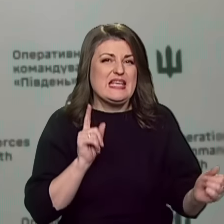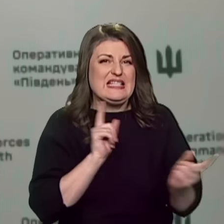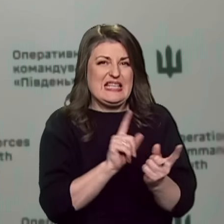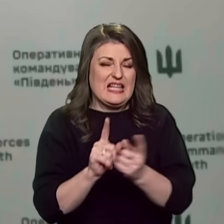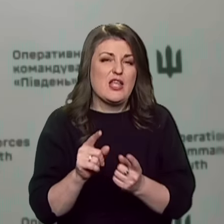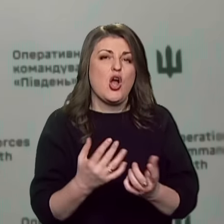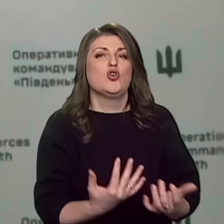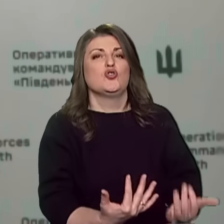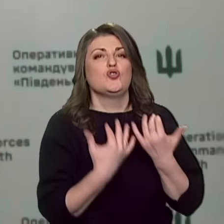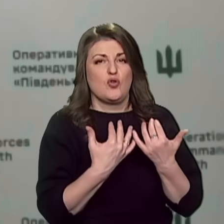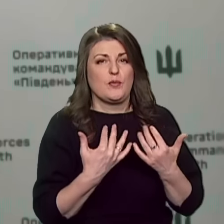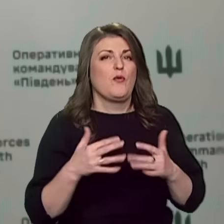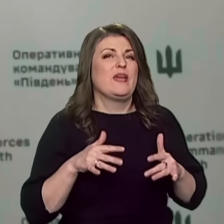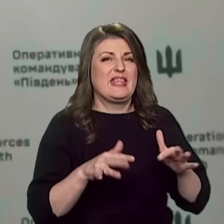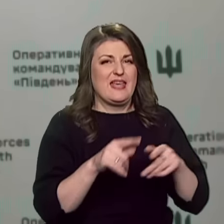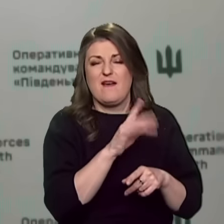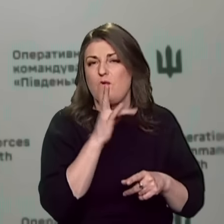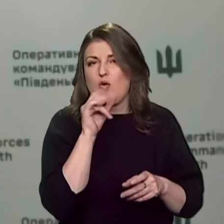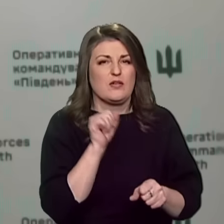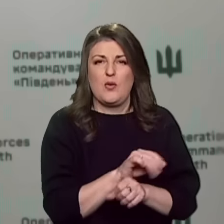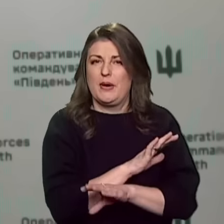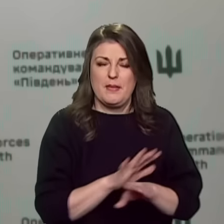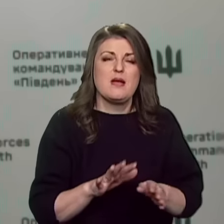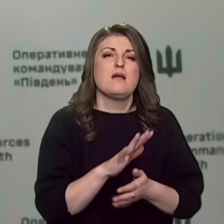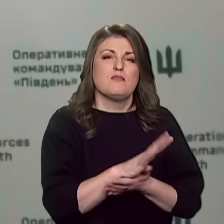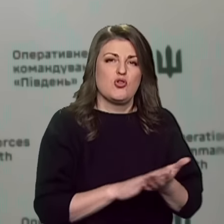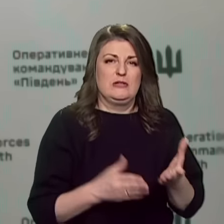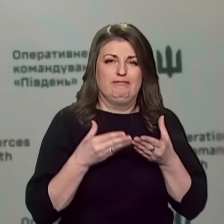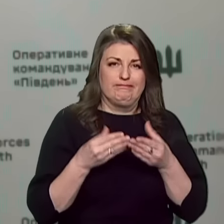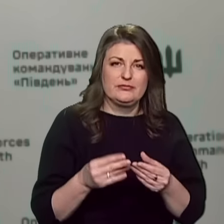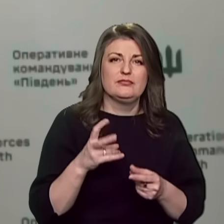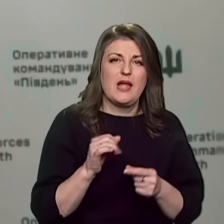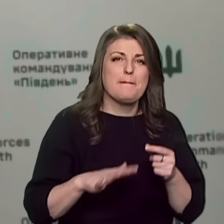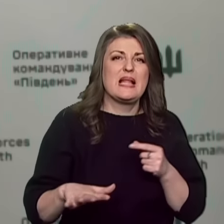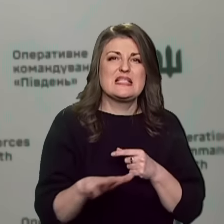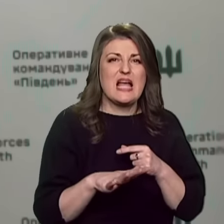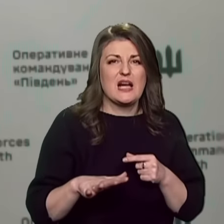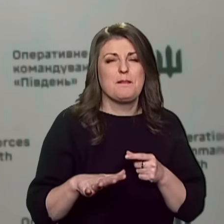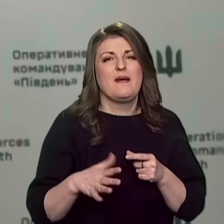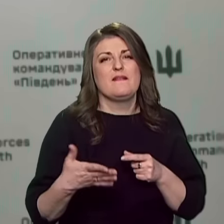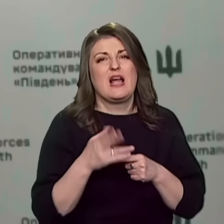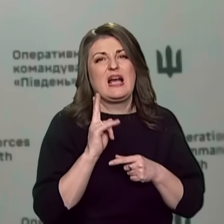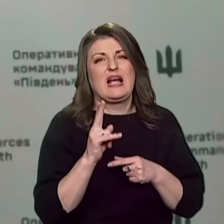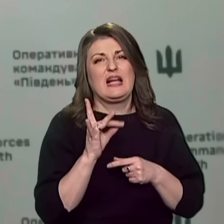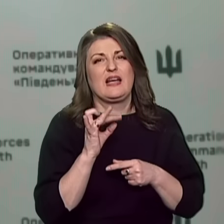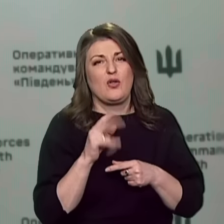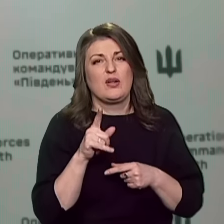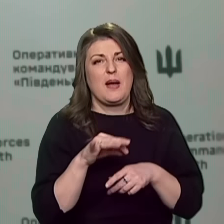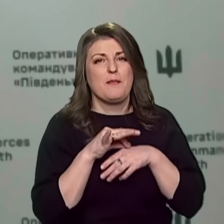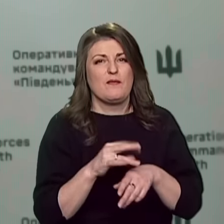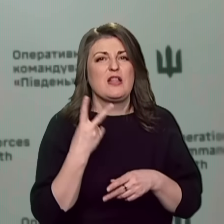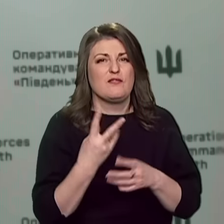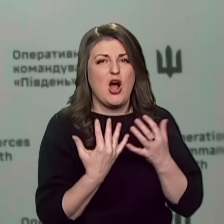то штурмові дії ворог не припиняє, продовжує тиснути і на плацдарм в районі Кринок. Там проведено